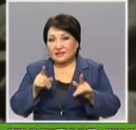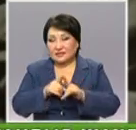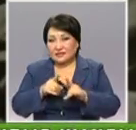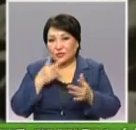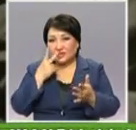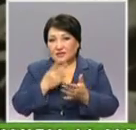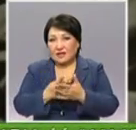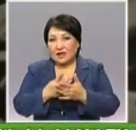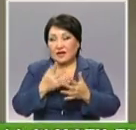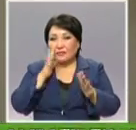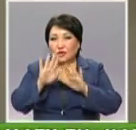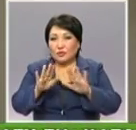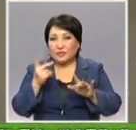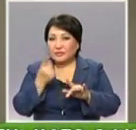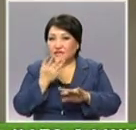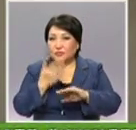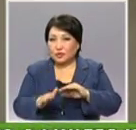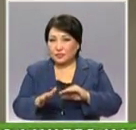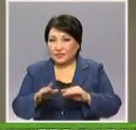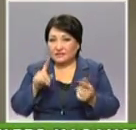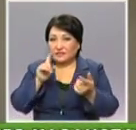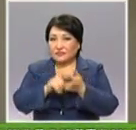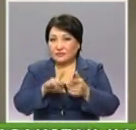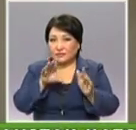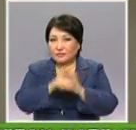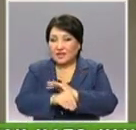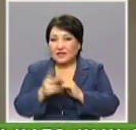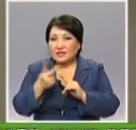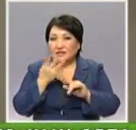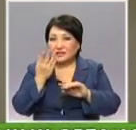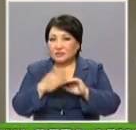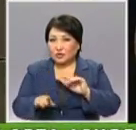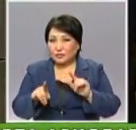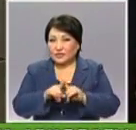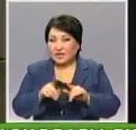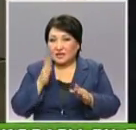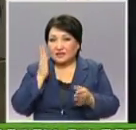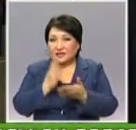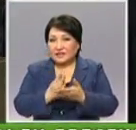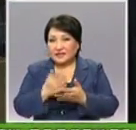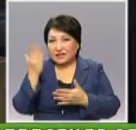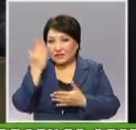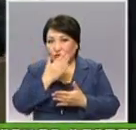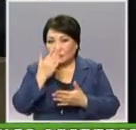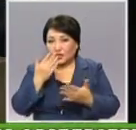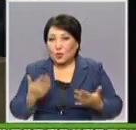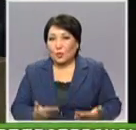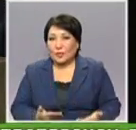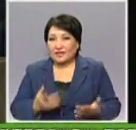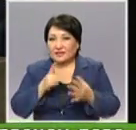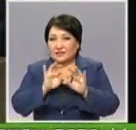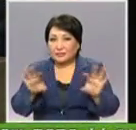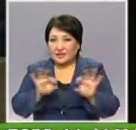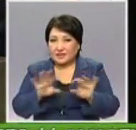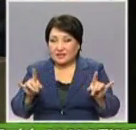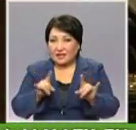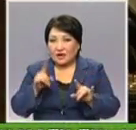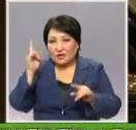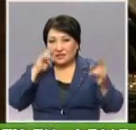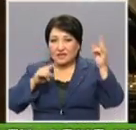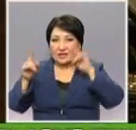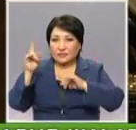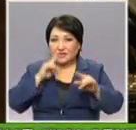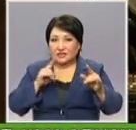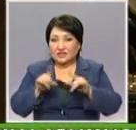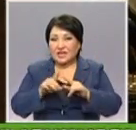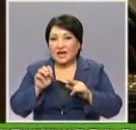бірінші бөліміне тиесілі, ал екінші бөлім тұлғаның тікелей киномен қатысты ғұмырын сипаттайды. Бұл жерде Шәкен шығармашылығының шыңын айналған, атаманның